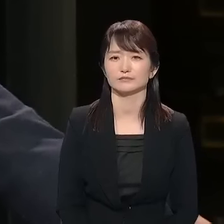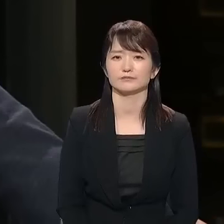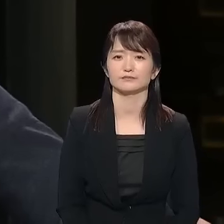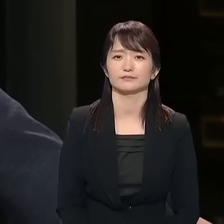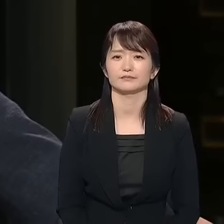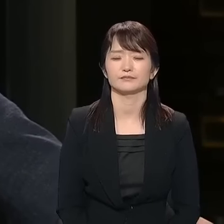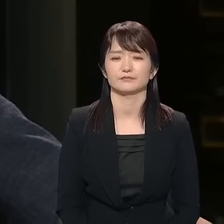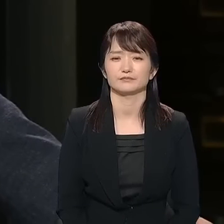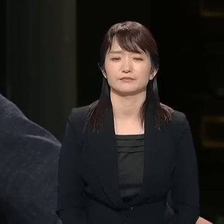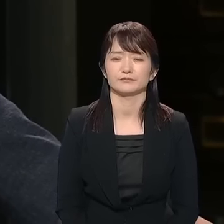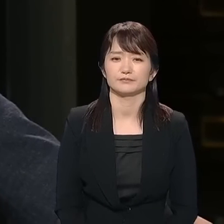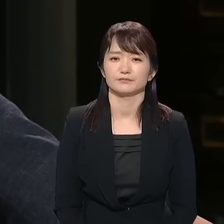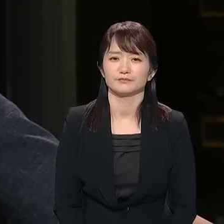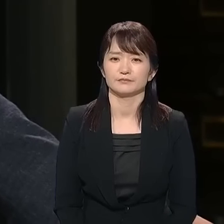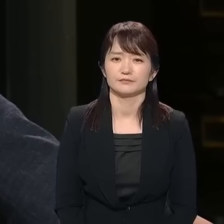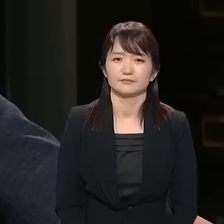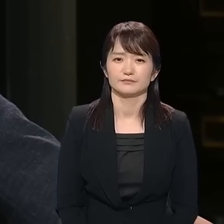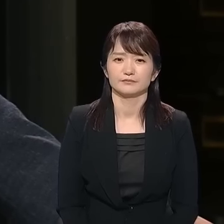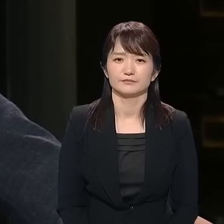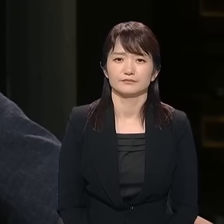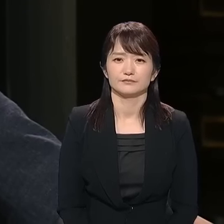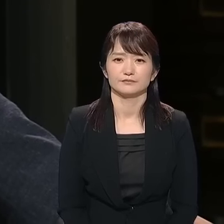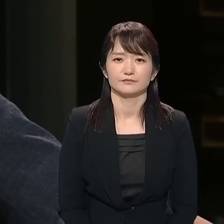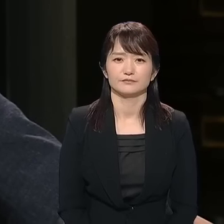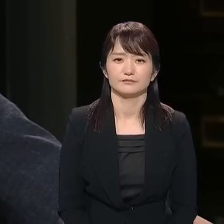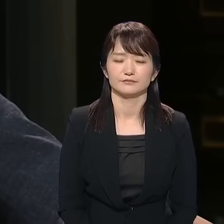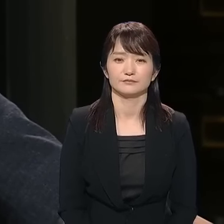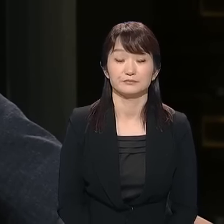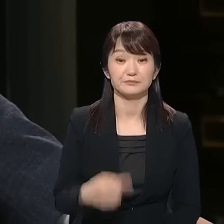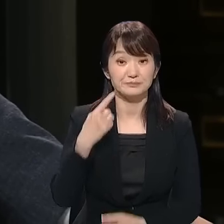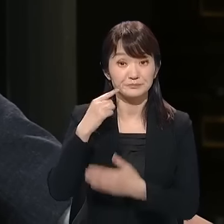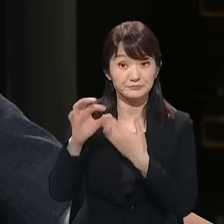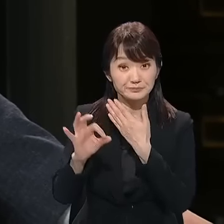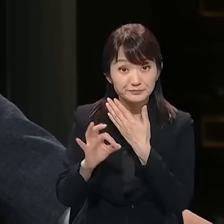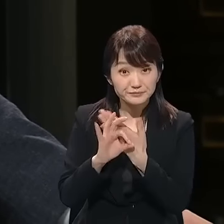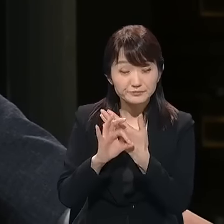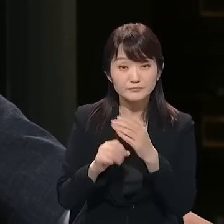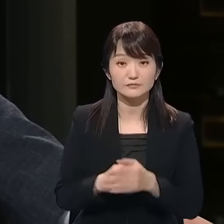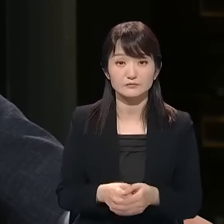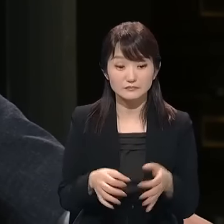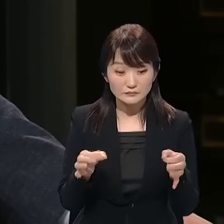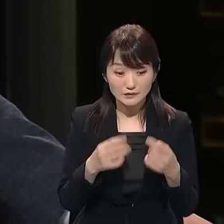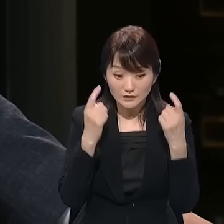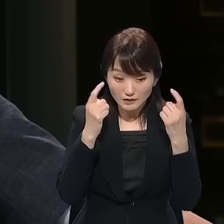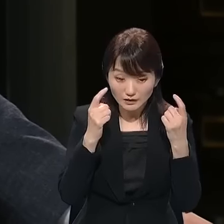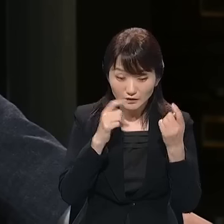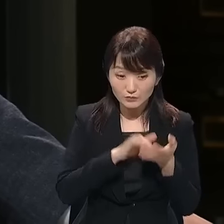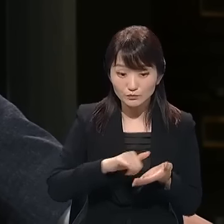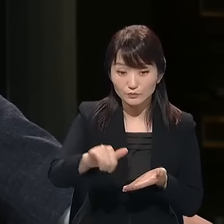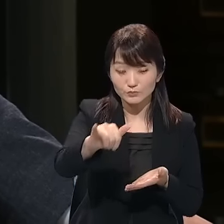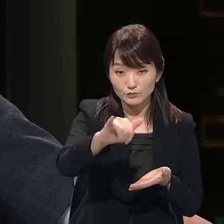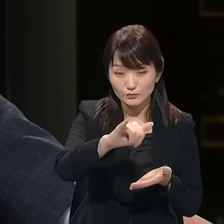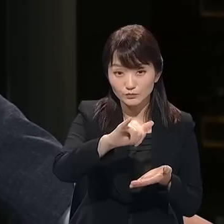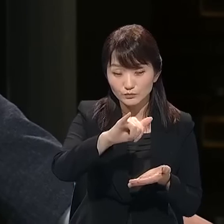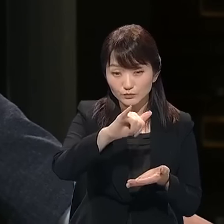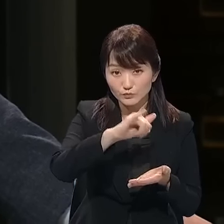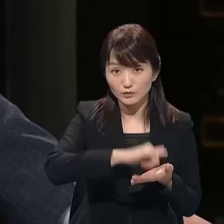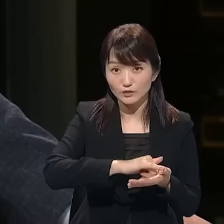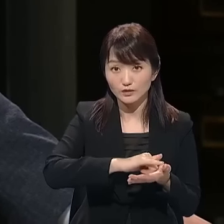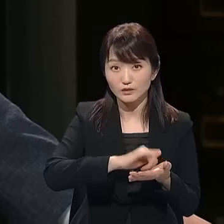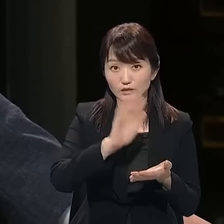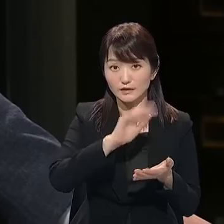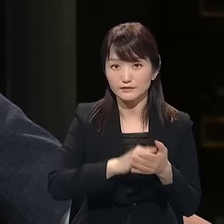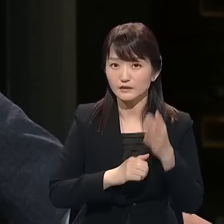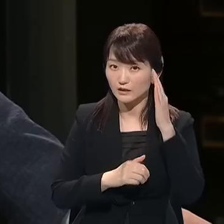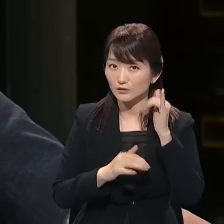그렇군요. 자 그런데 말이죠. 만약에 잠깐 여행 왔다가 떠나는 외국인 관광객들이 아닌